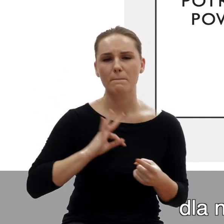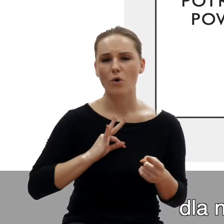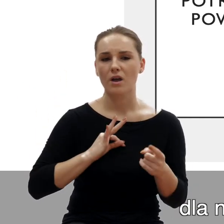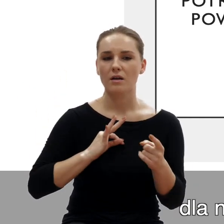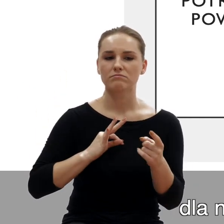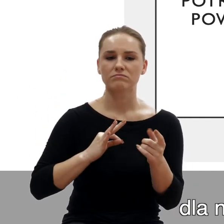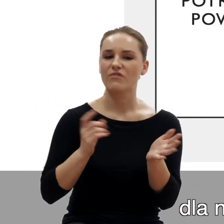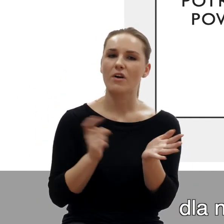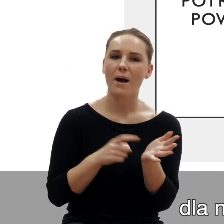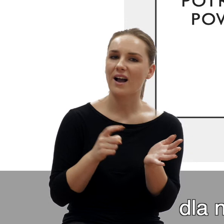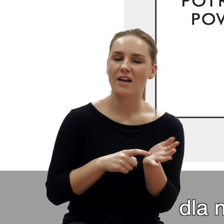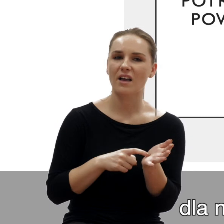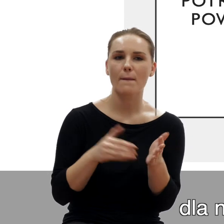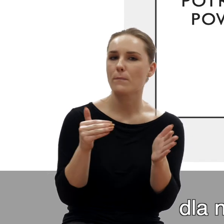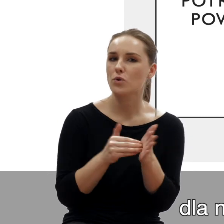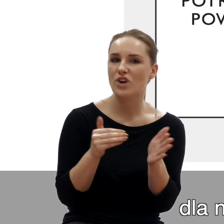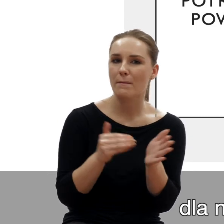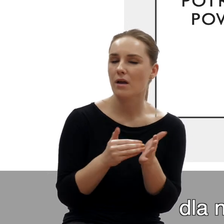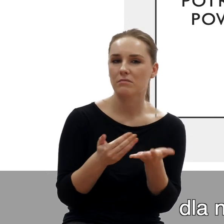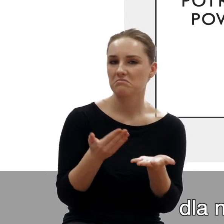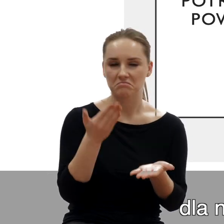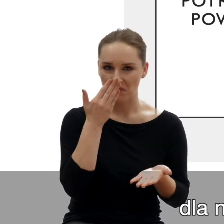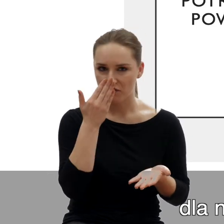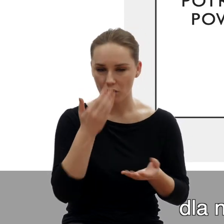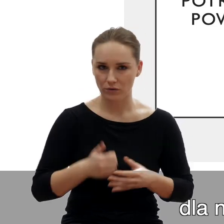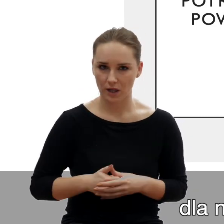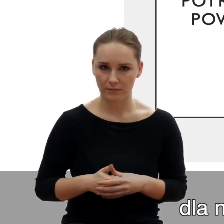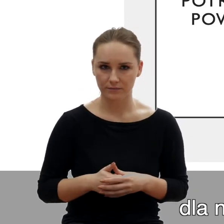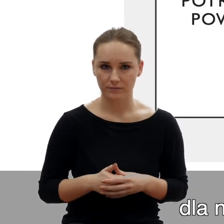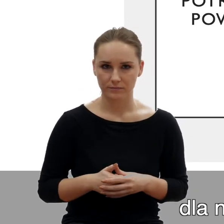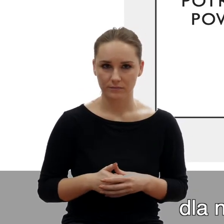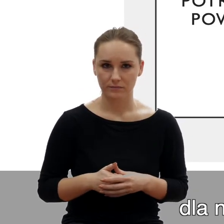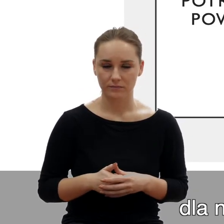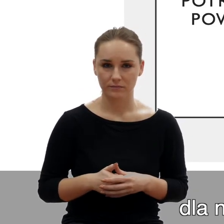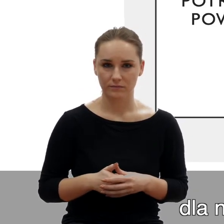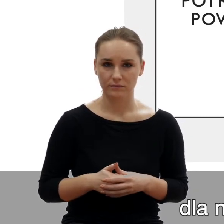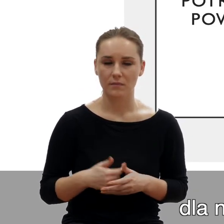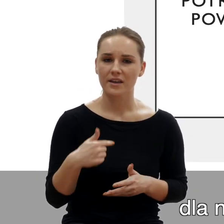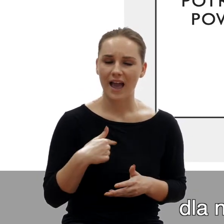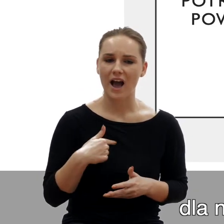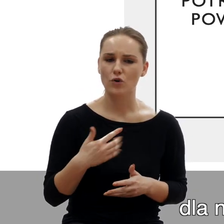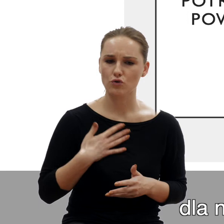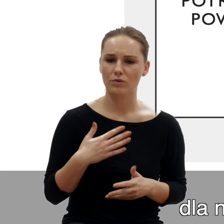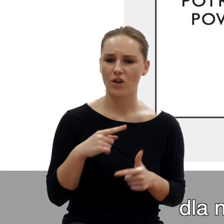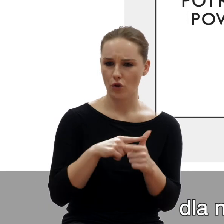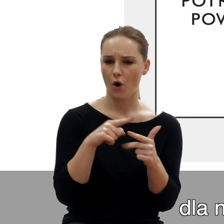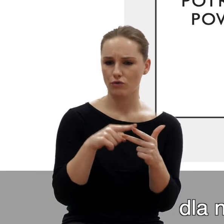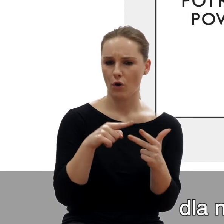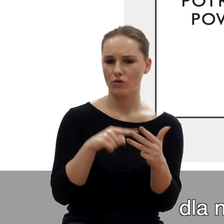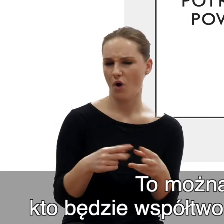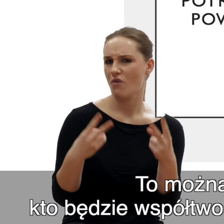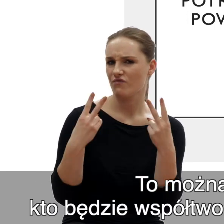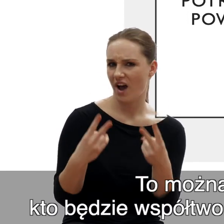o to, co będzie dla niej ważne w momencie